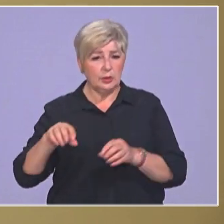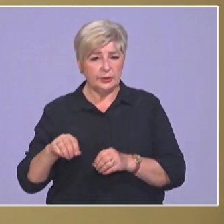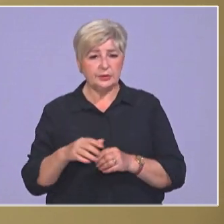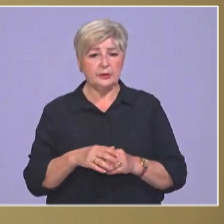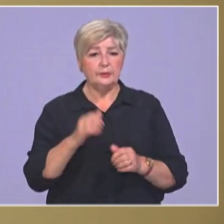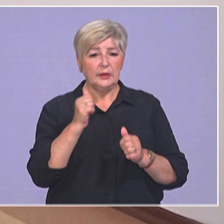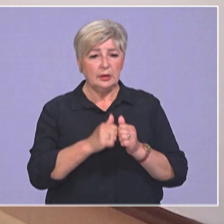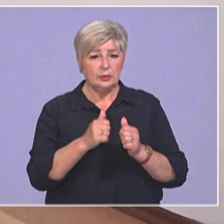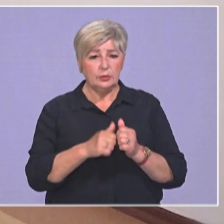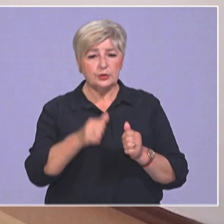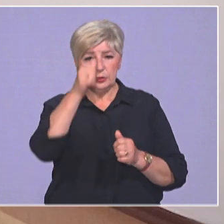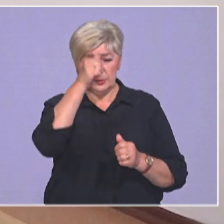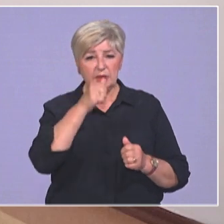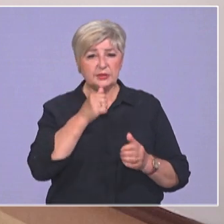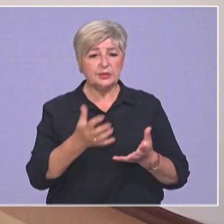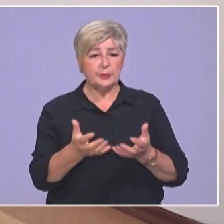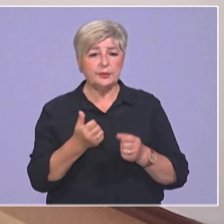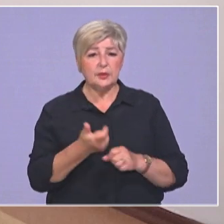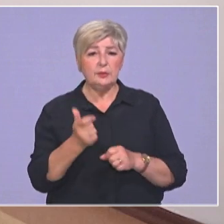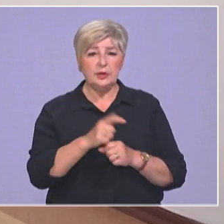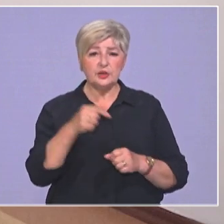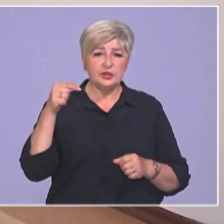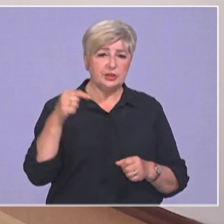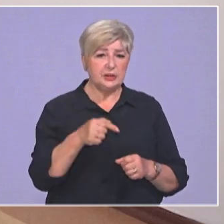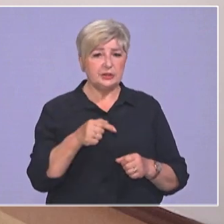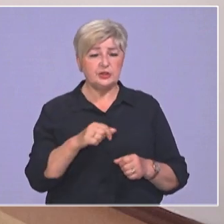кожного місяця приймаємо більше тисячі